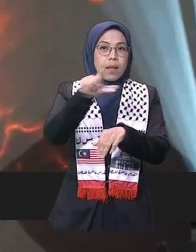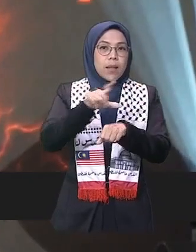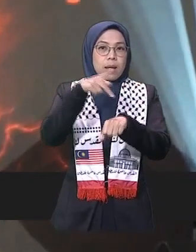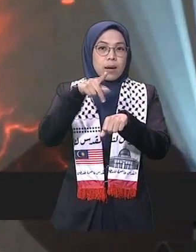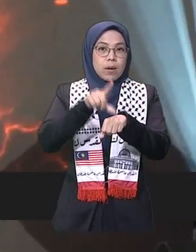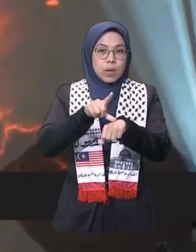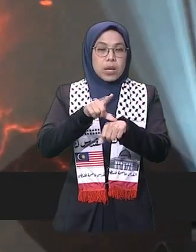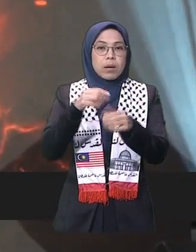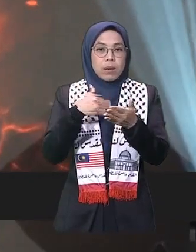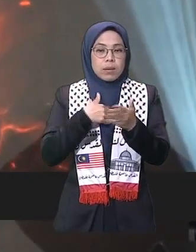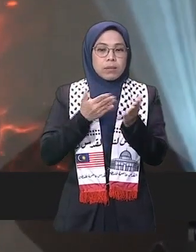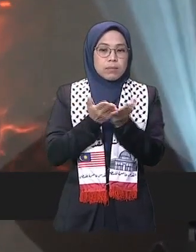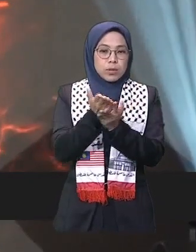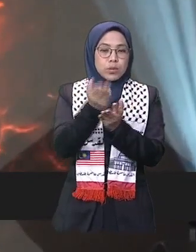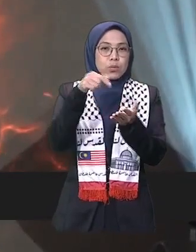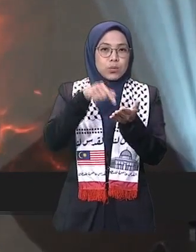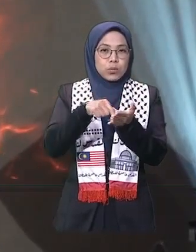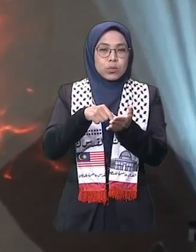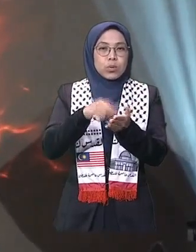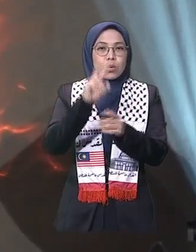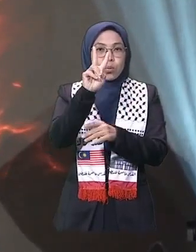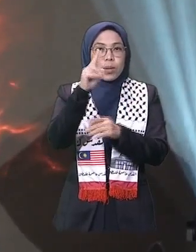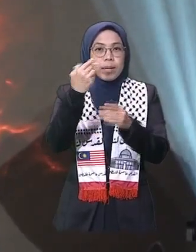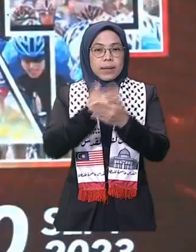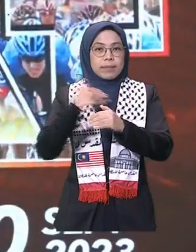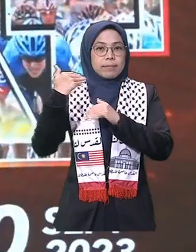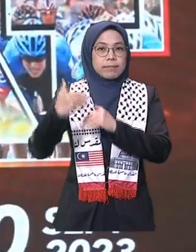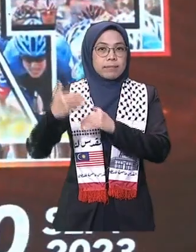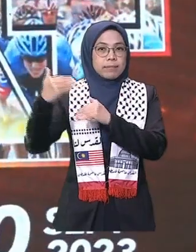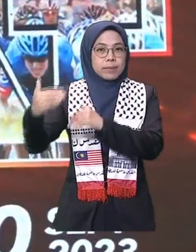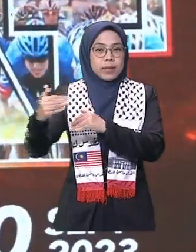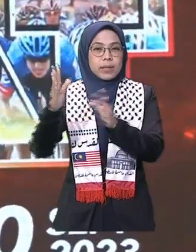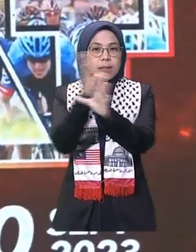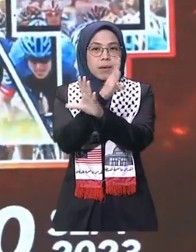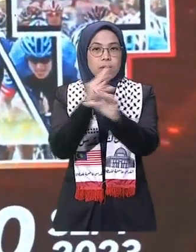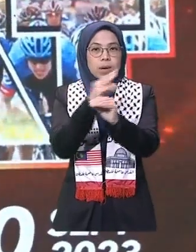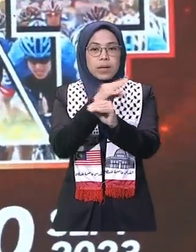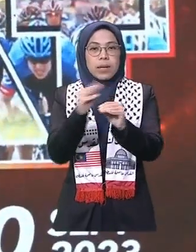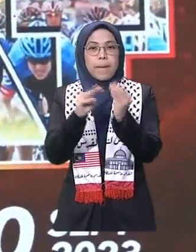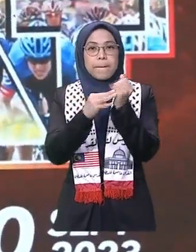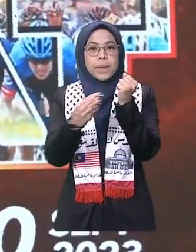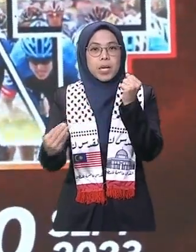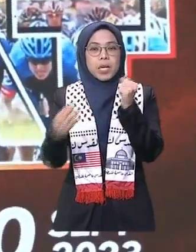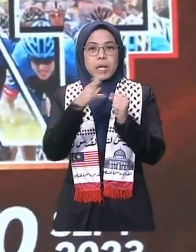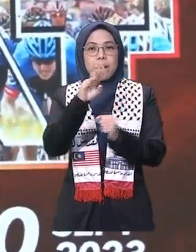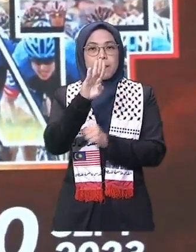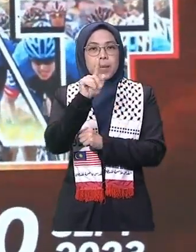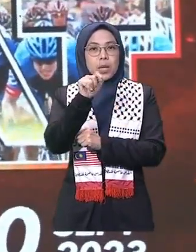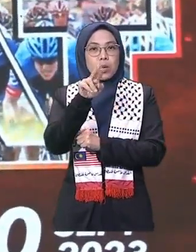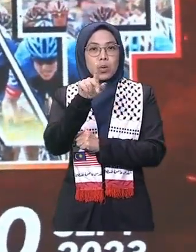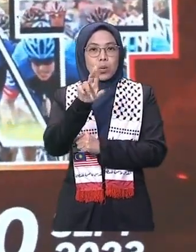kembali tersenarai dalam laluan perlumbaan selain 2 peringkat dilangsungkan di Sarawak iaitu Miri dan Bintulu.